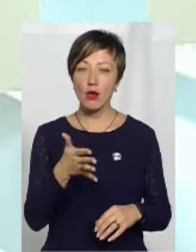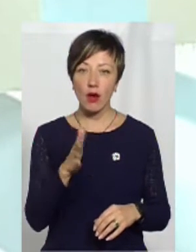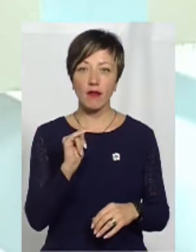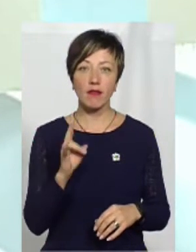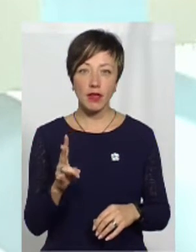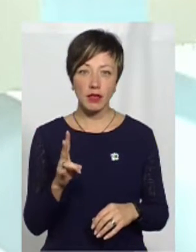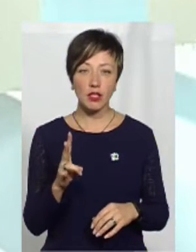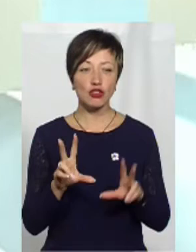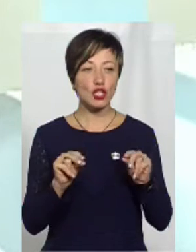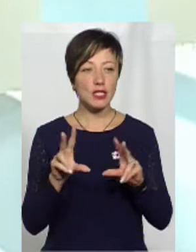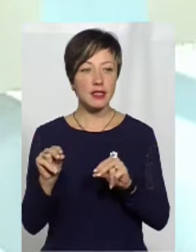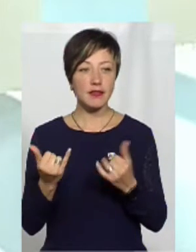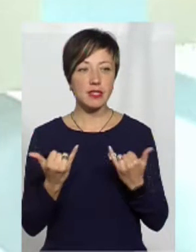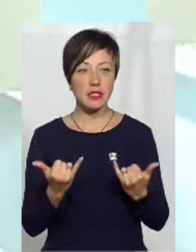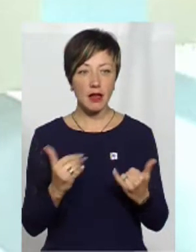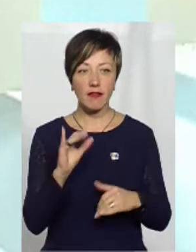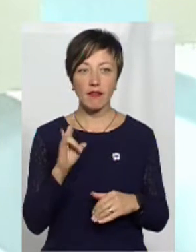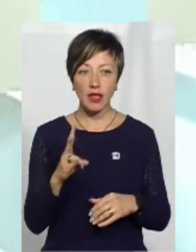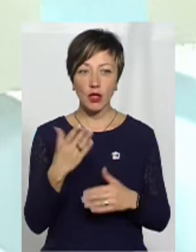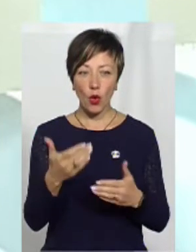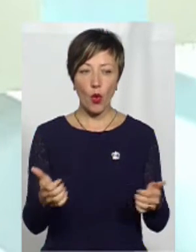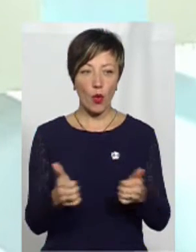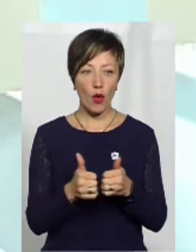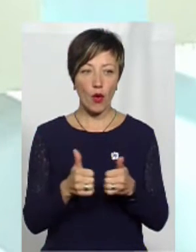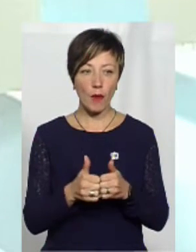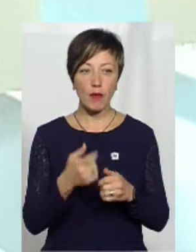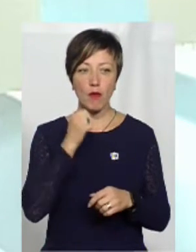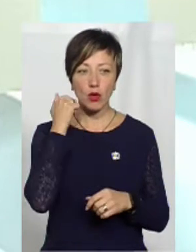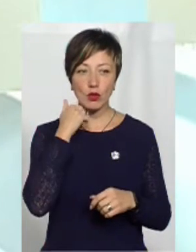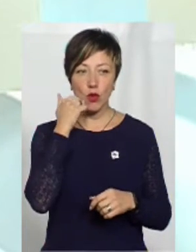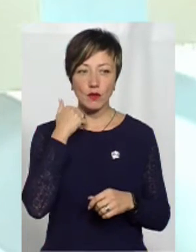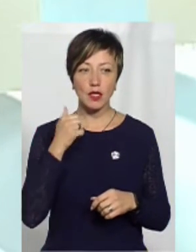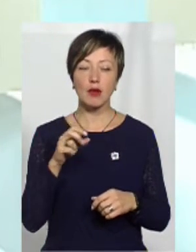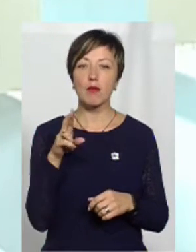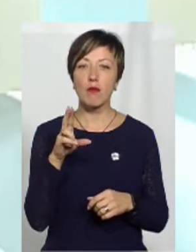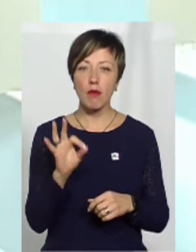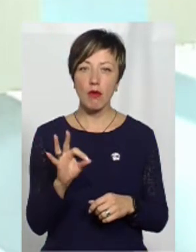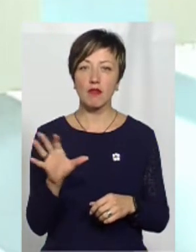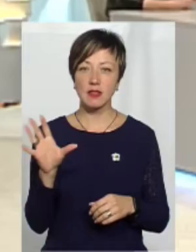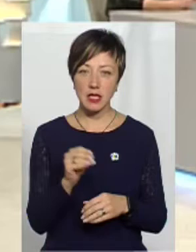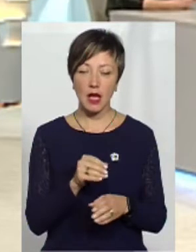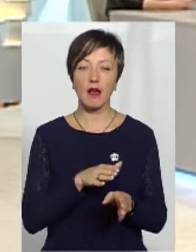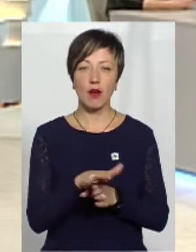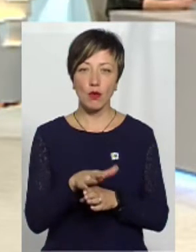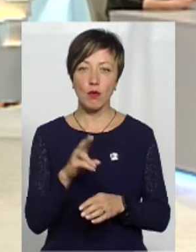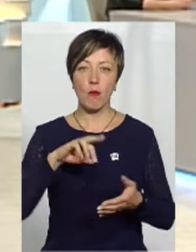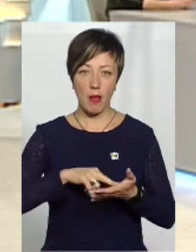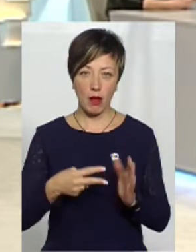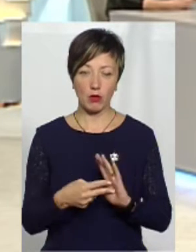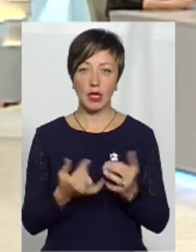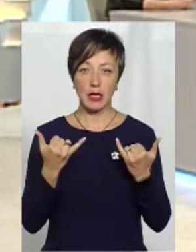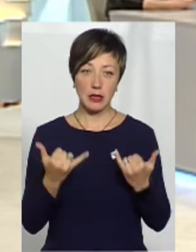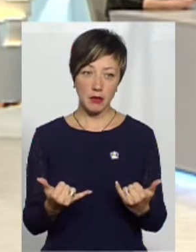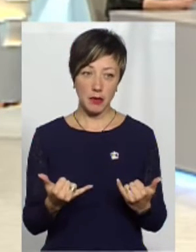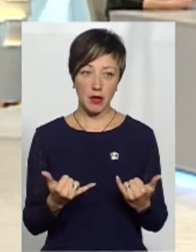Він щасливий, зараз він і його прихвостниці московські, тому що йде все по плану. І тепер